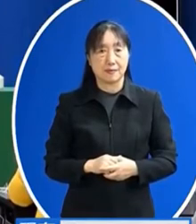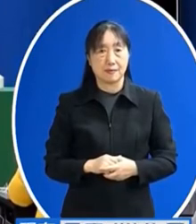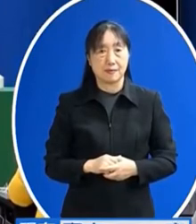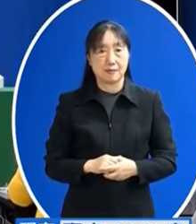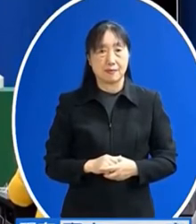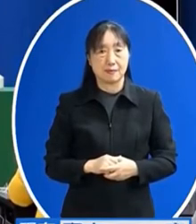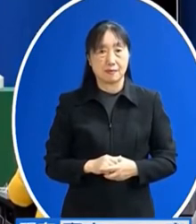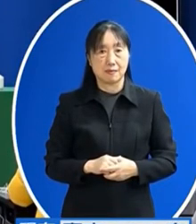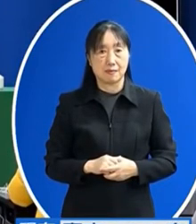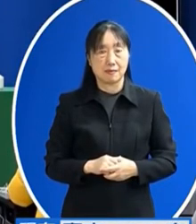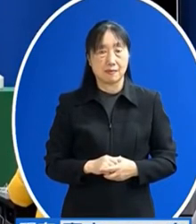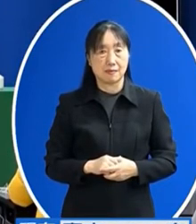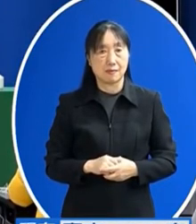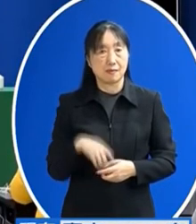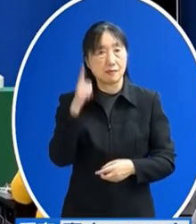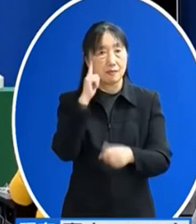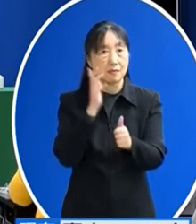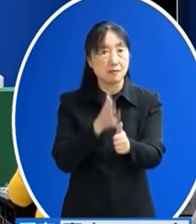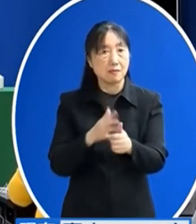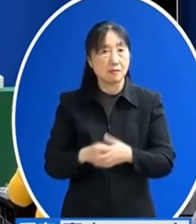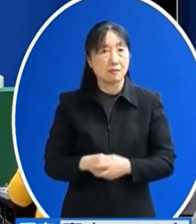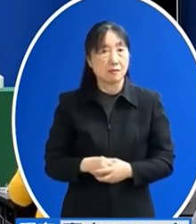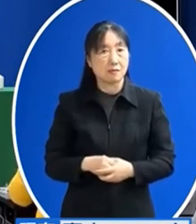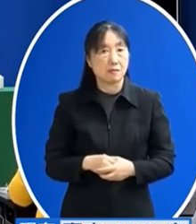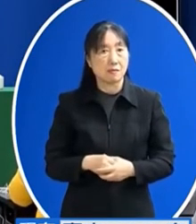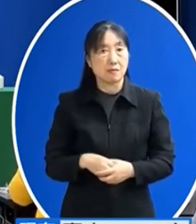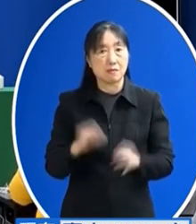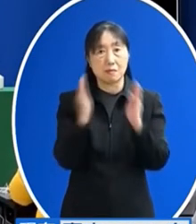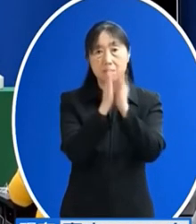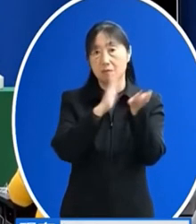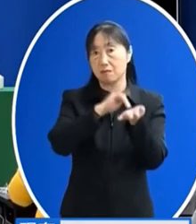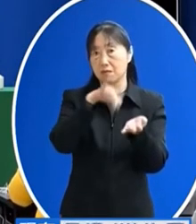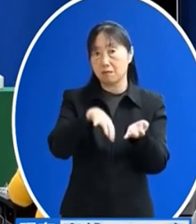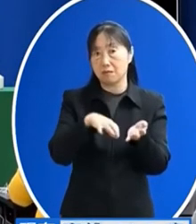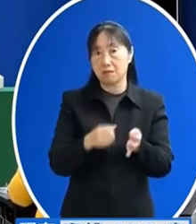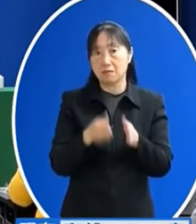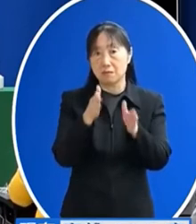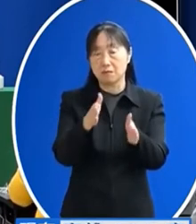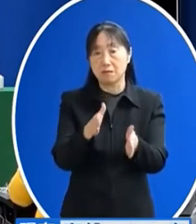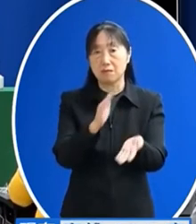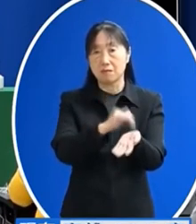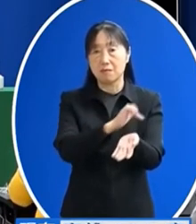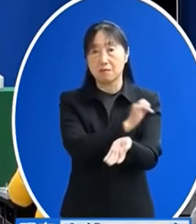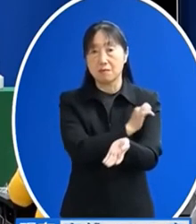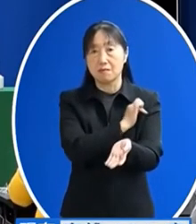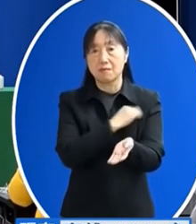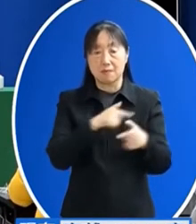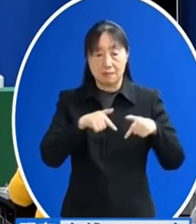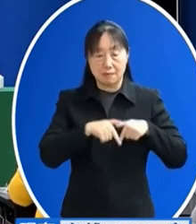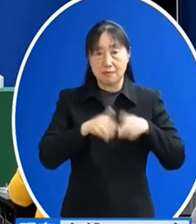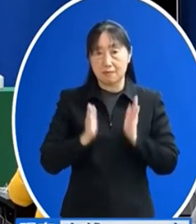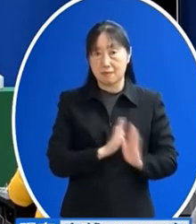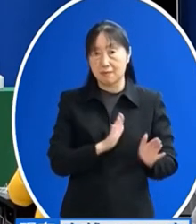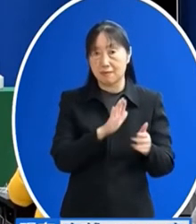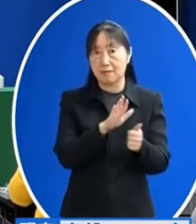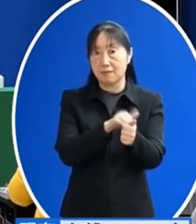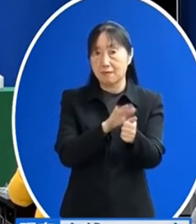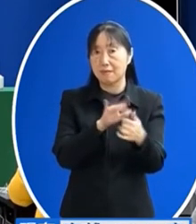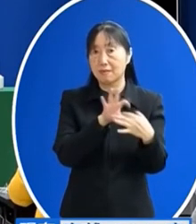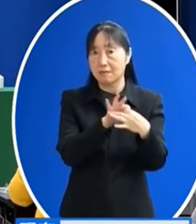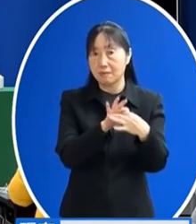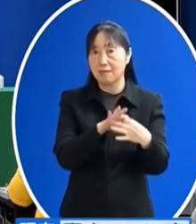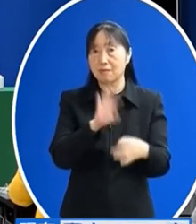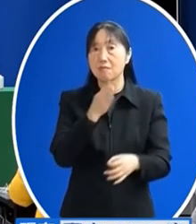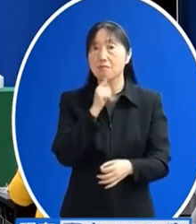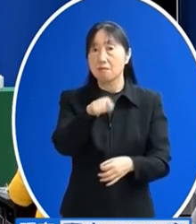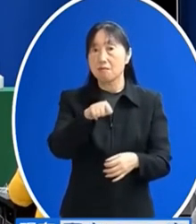部长好，大爱电视想要提问，前阵子有提到不逃医护，针对不逃的医护启动心理关怀，想请问详细是如何来